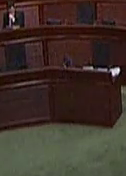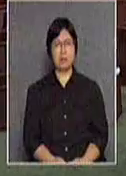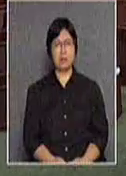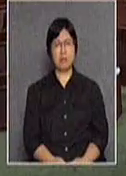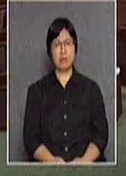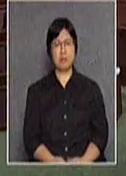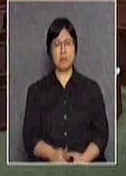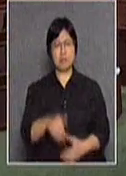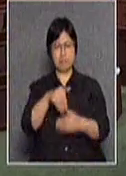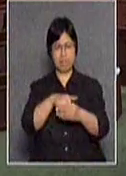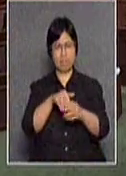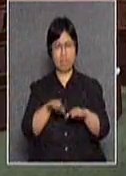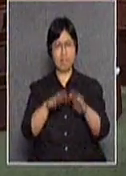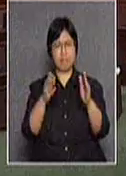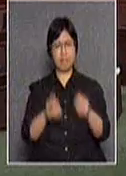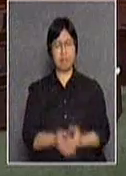開始表決。